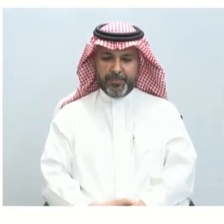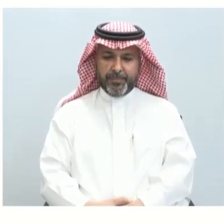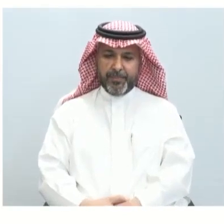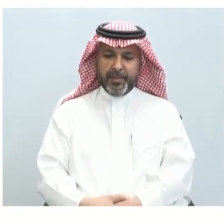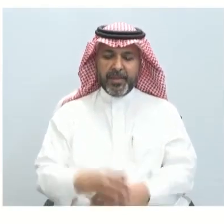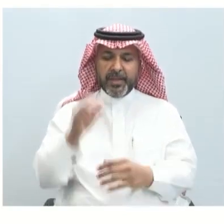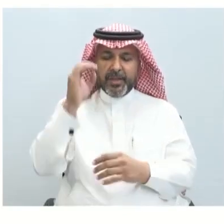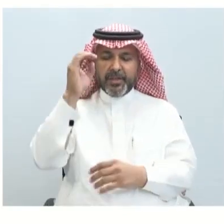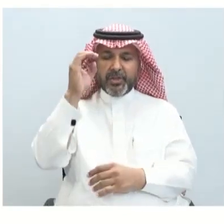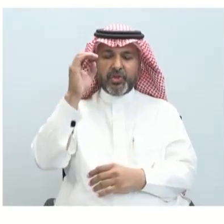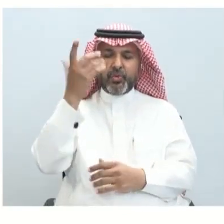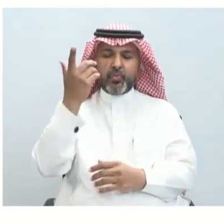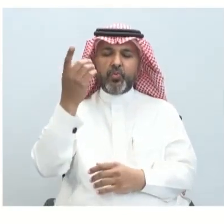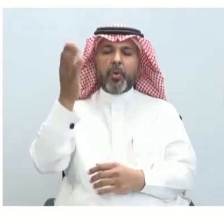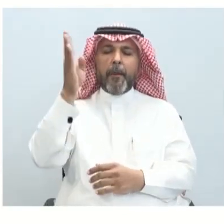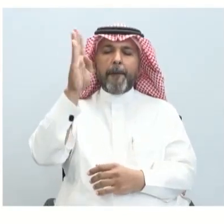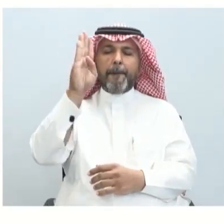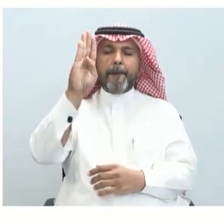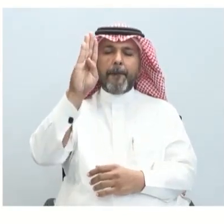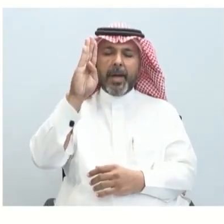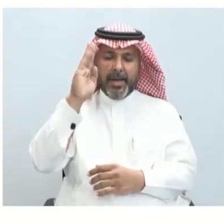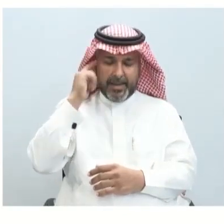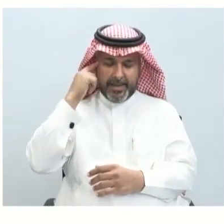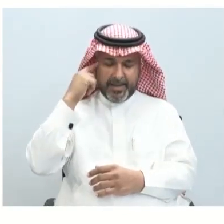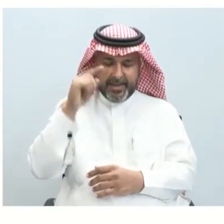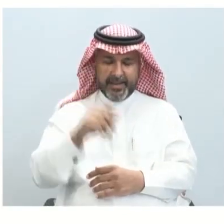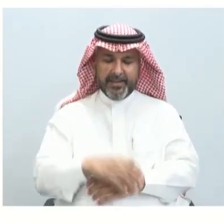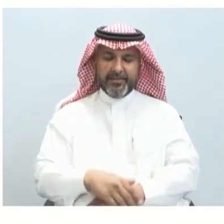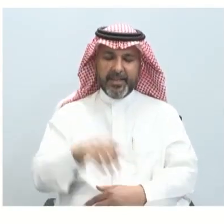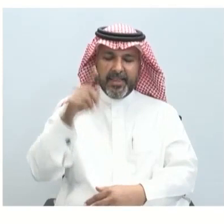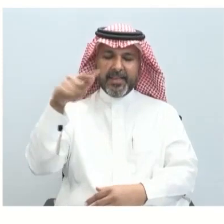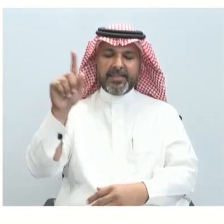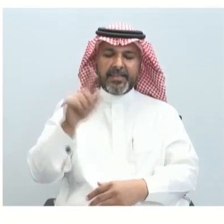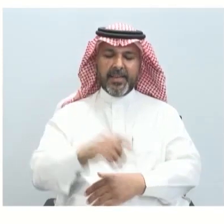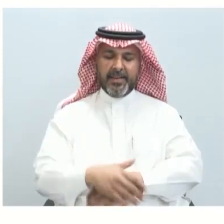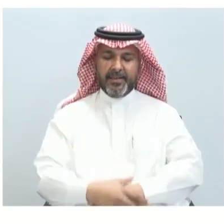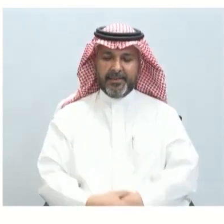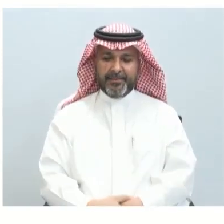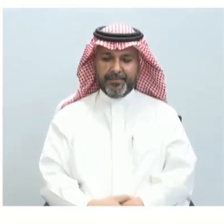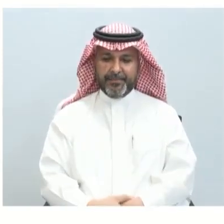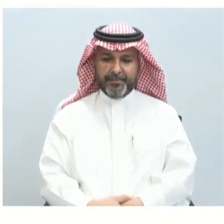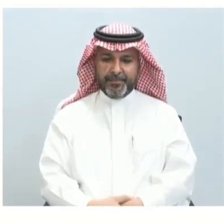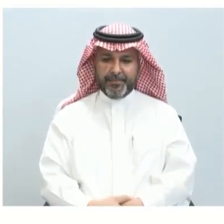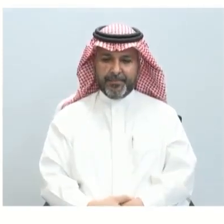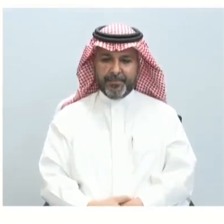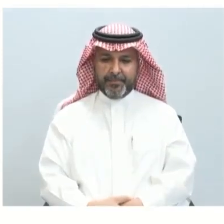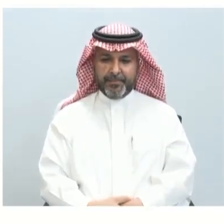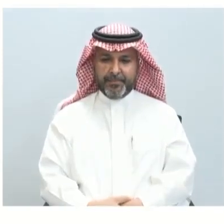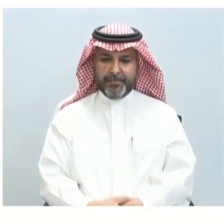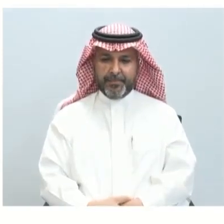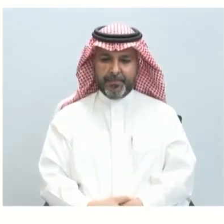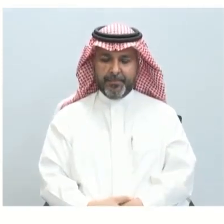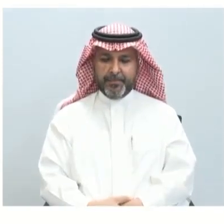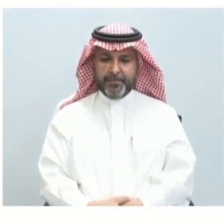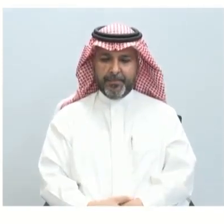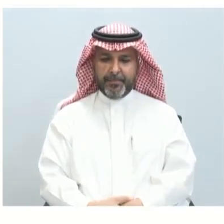دراستها بسبب الاعتبارات الاخلاقيه في الحصول على هذه الخلايا الجذعيه وتحديد مصادرها